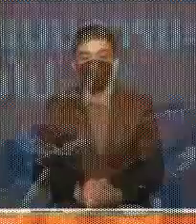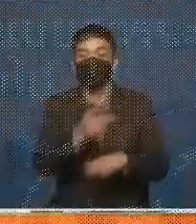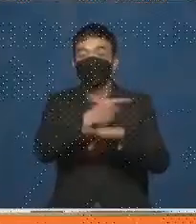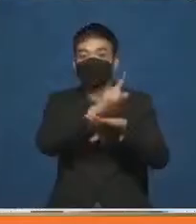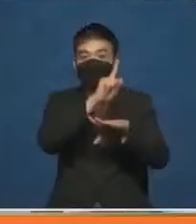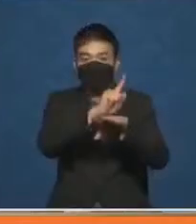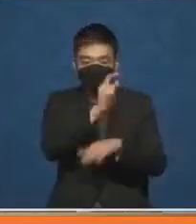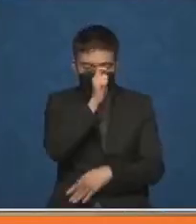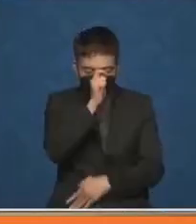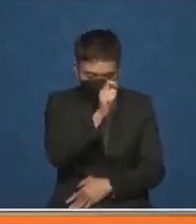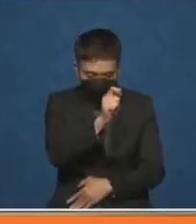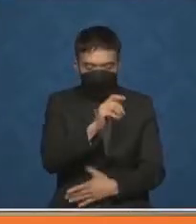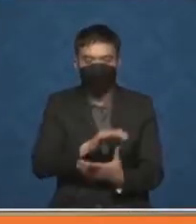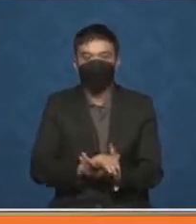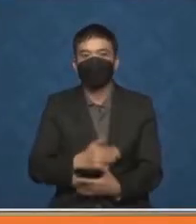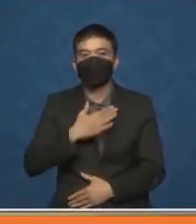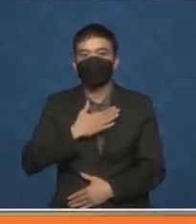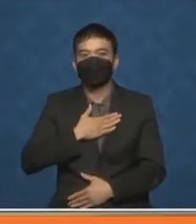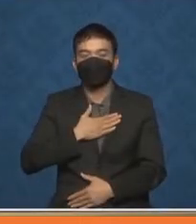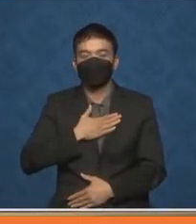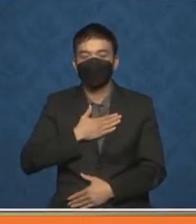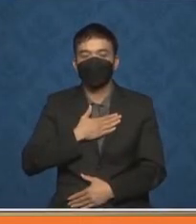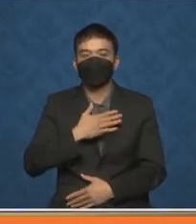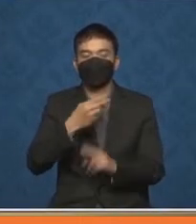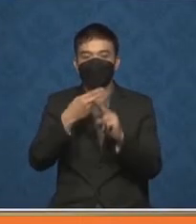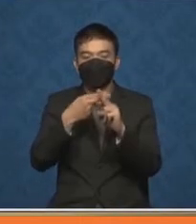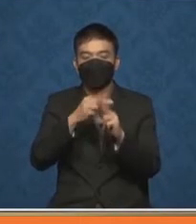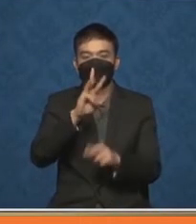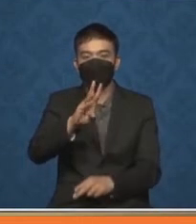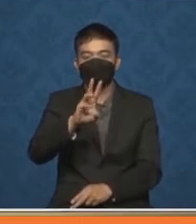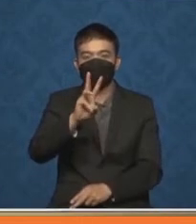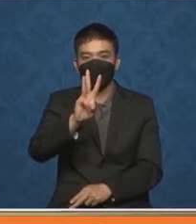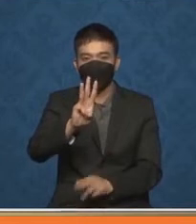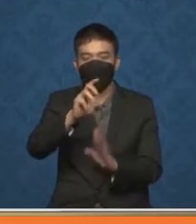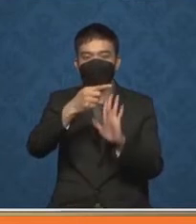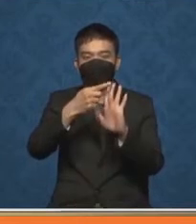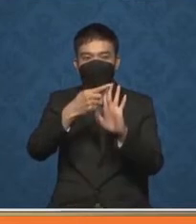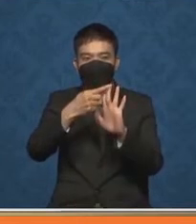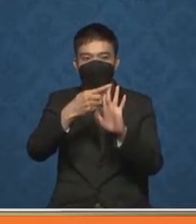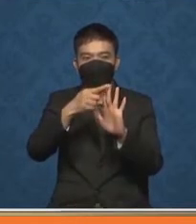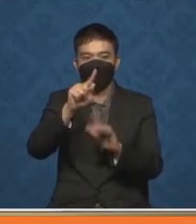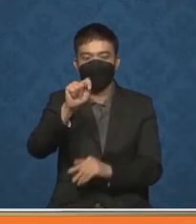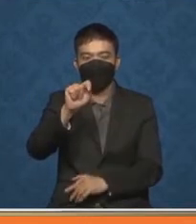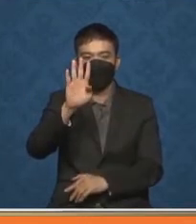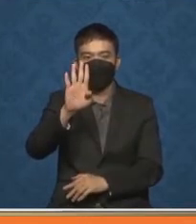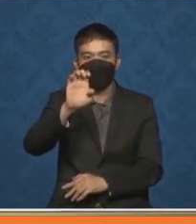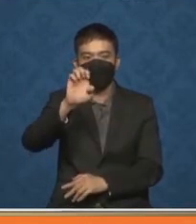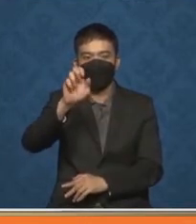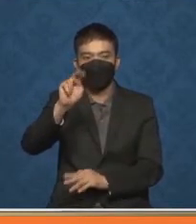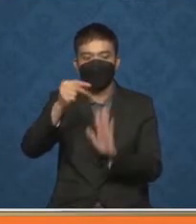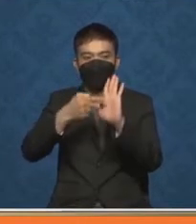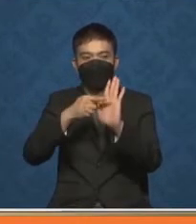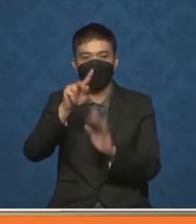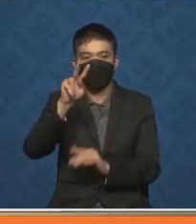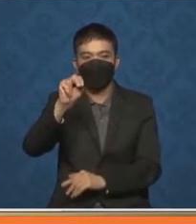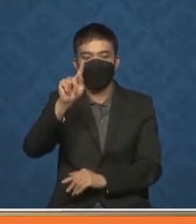ท่านประธานสภาที่เคารพผมมุจิรันต์บุญชูสมาชิกสภาผู้แทนราษฎรเขต4จังหวัดส